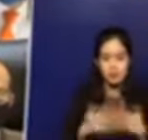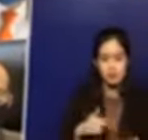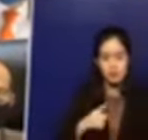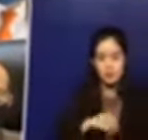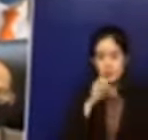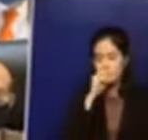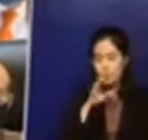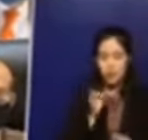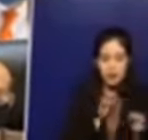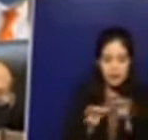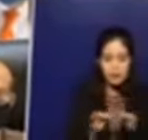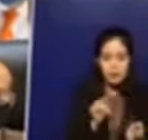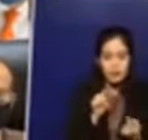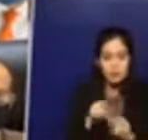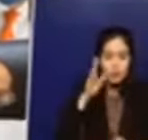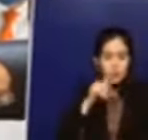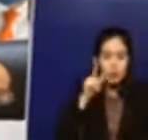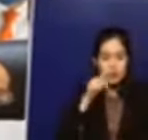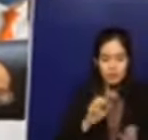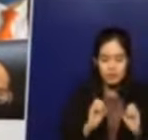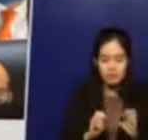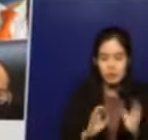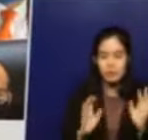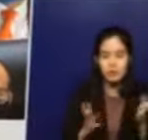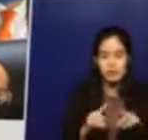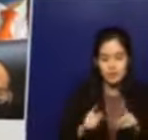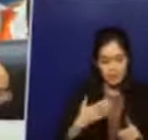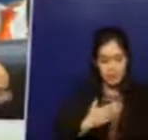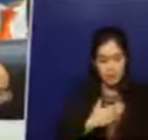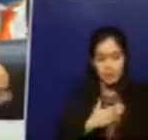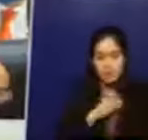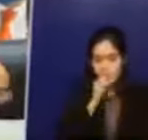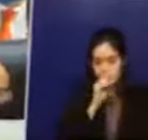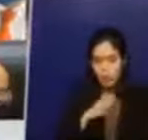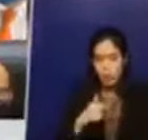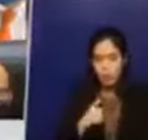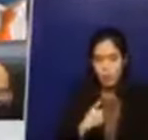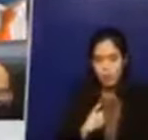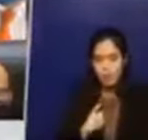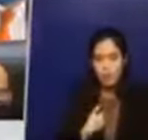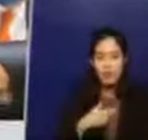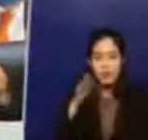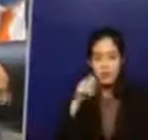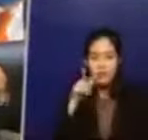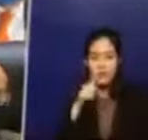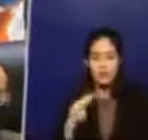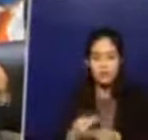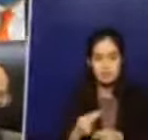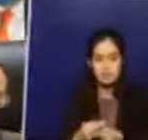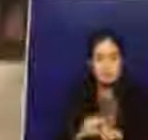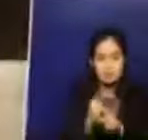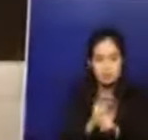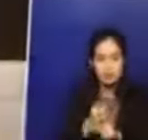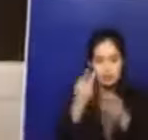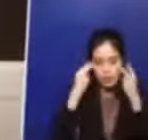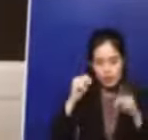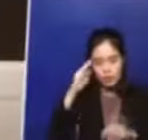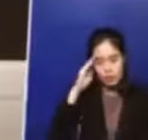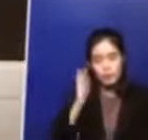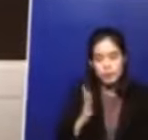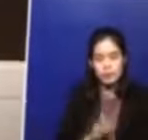นะคะท่านผู้ประท้วงน่าจะจับประเด็นผิดดิฉันแค่บอกว่า ท่านคะอย่าปล่อยให ้ไม่ตั้งใช้ผู้กำลังพูดอยู่เนี่ยพูดอีก